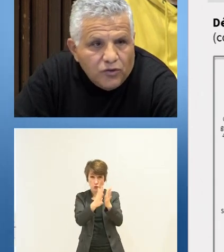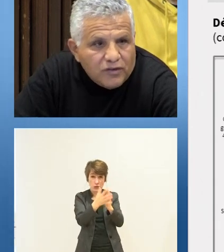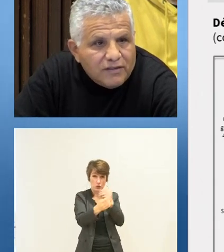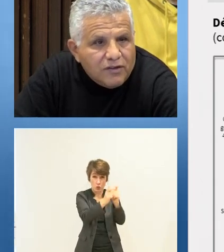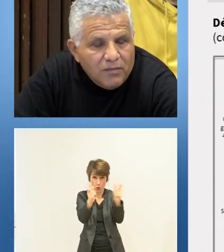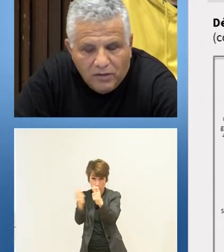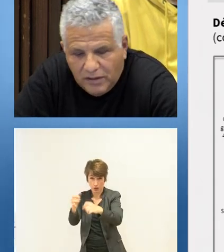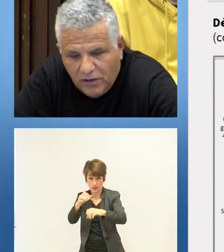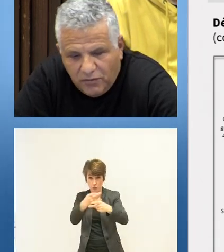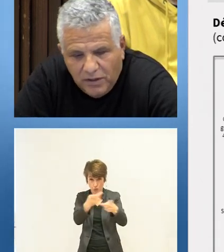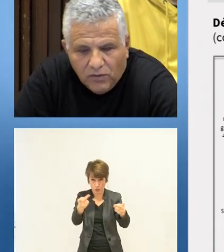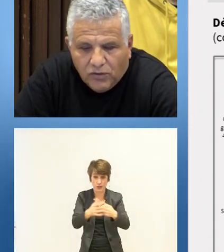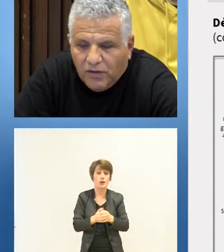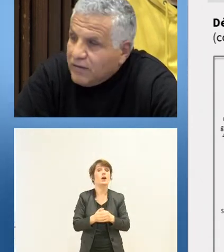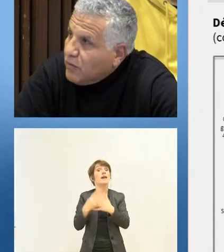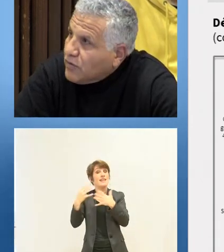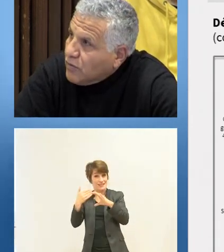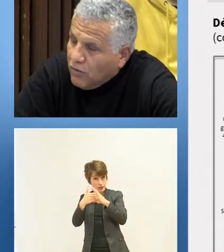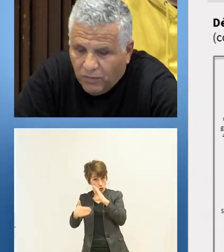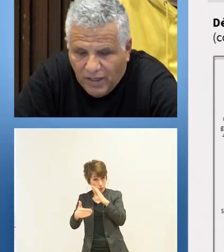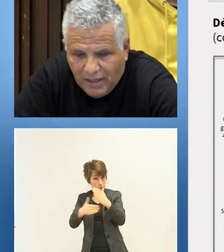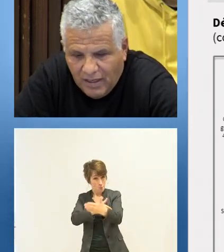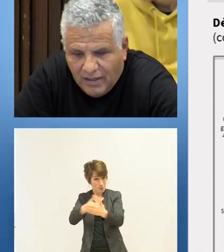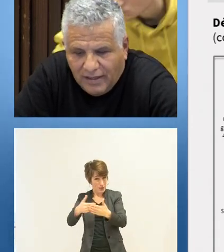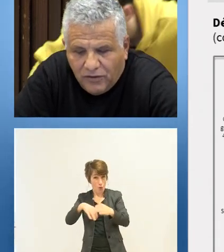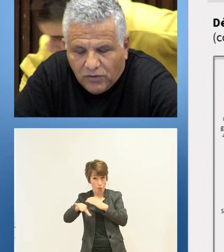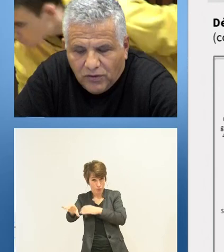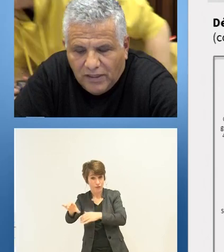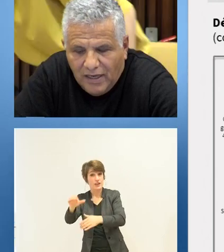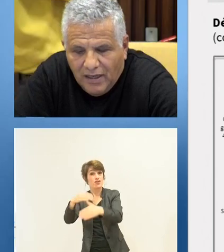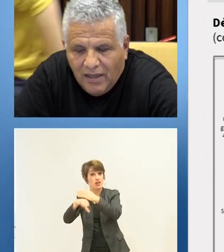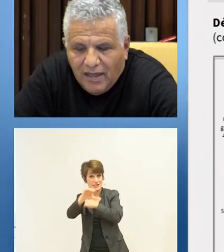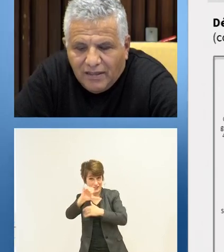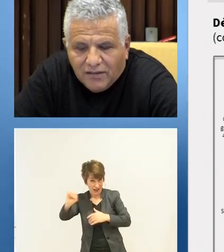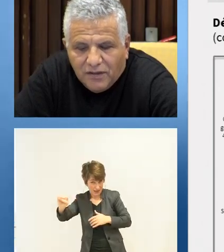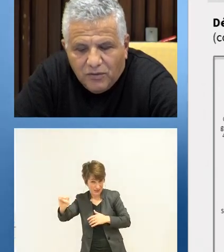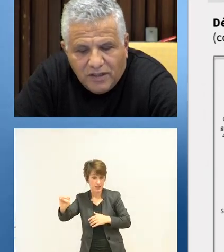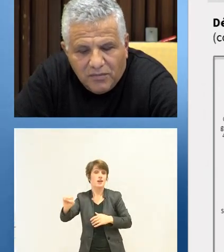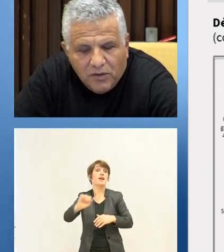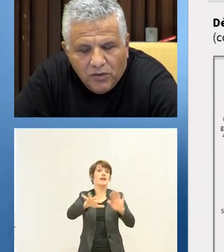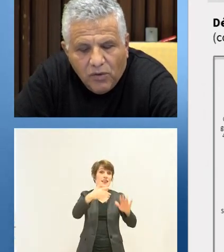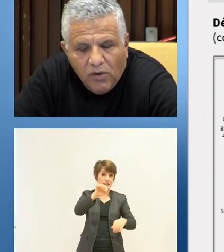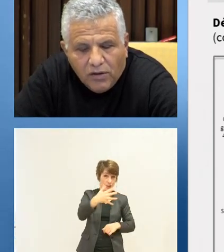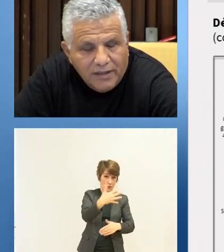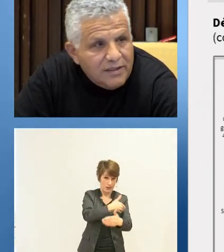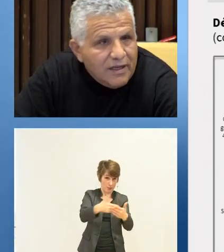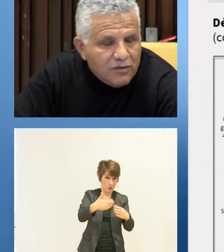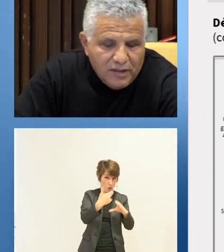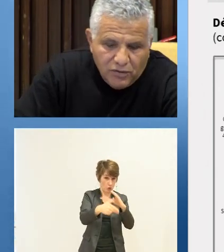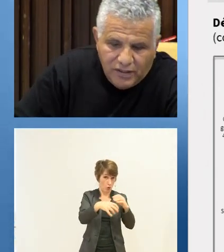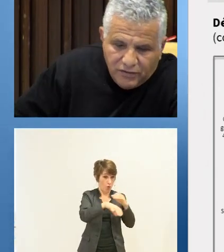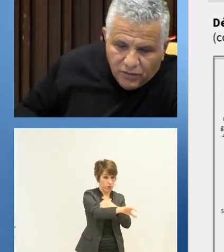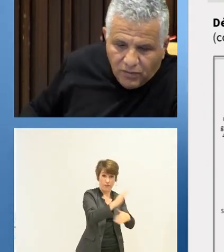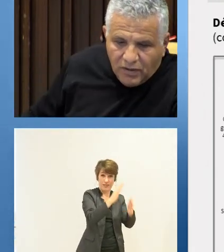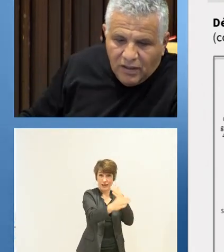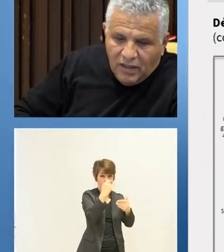sur cette somme 10 9 millions sont versés au centre communal d'action sociale et 15,5 millions d'euros en aides directes aux